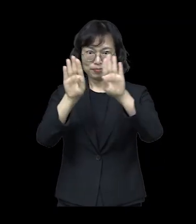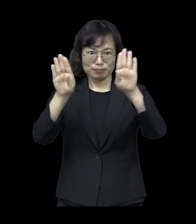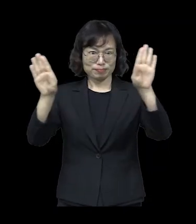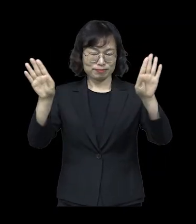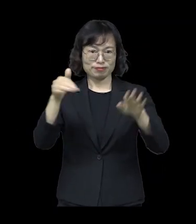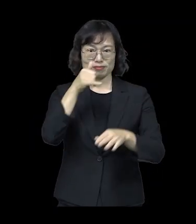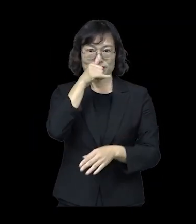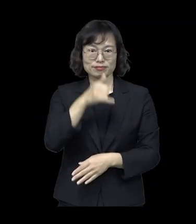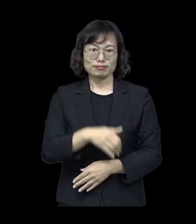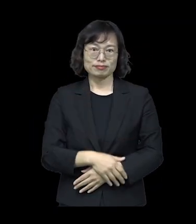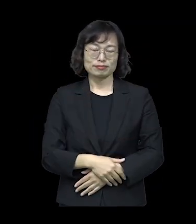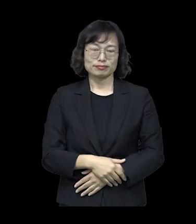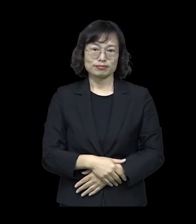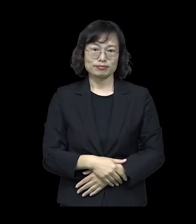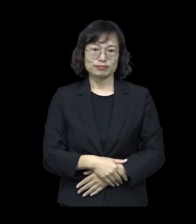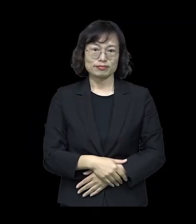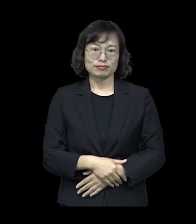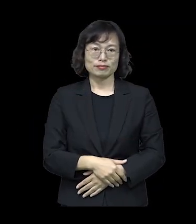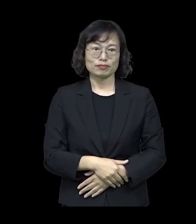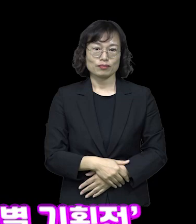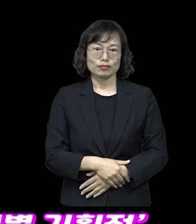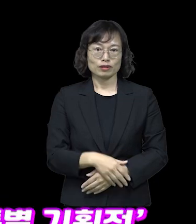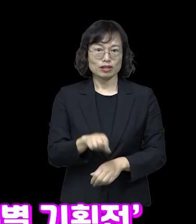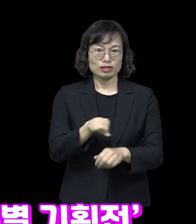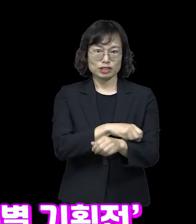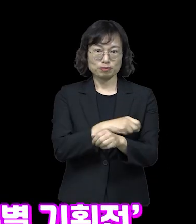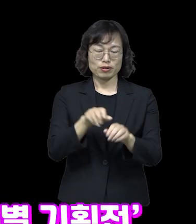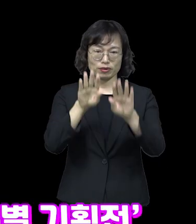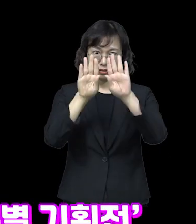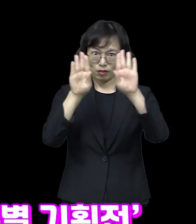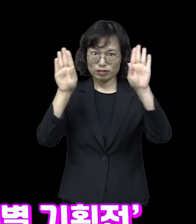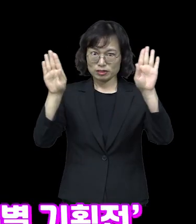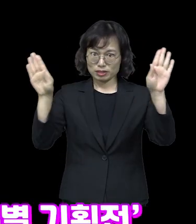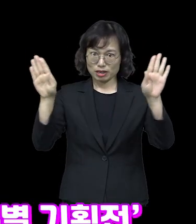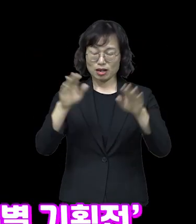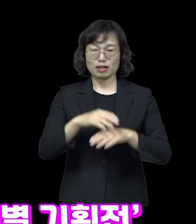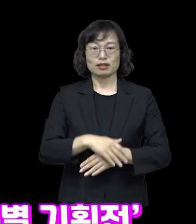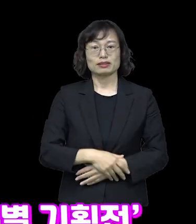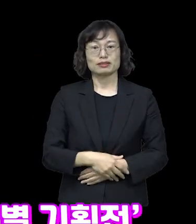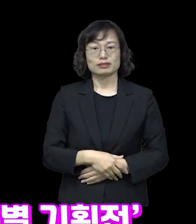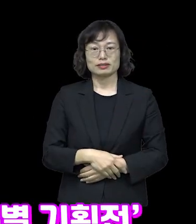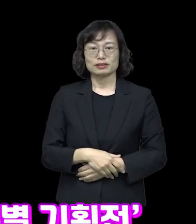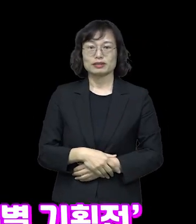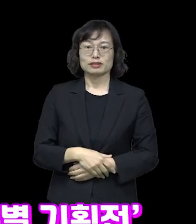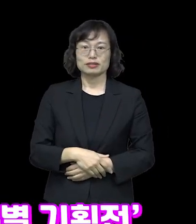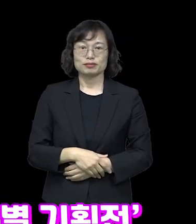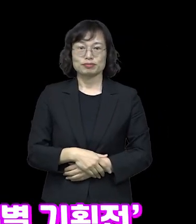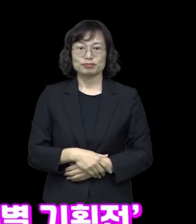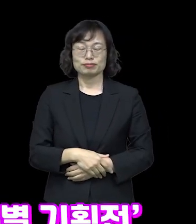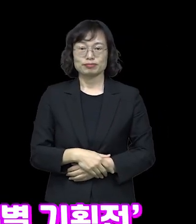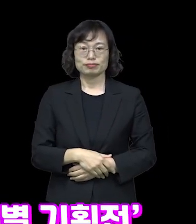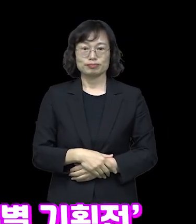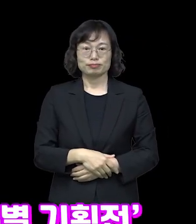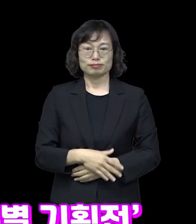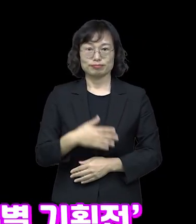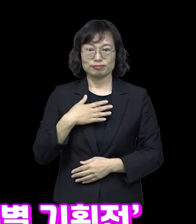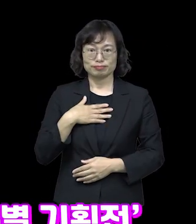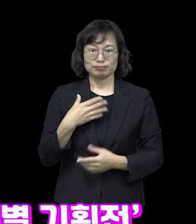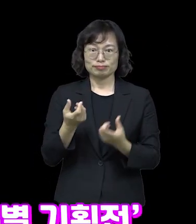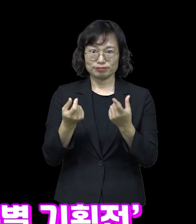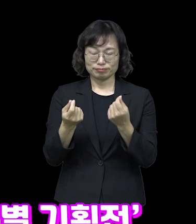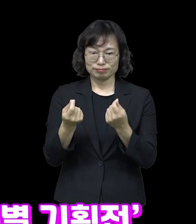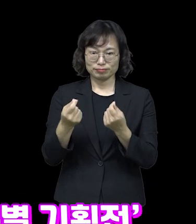개인 소장자들이 소중히 수집해온 우리나라 반다지를 한자리에서 볼 수 있는 양산 반다지